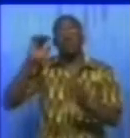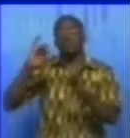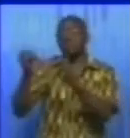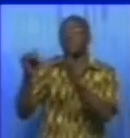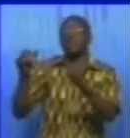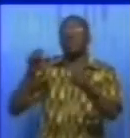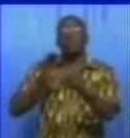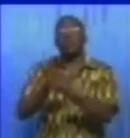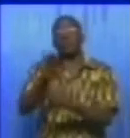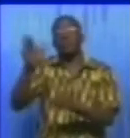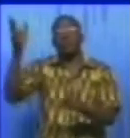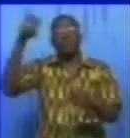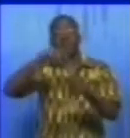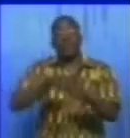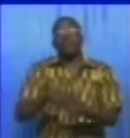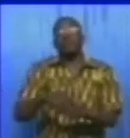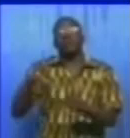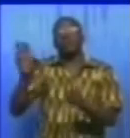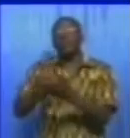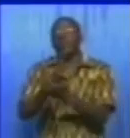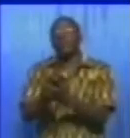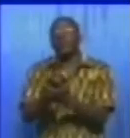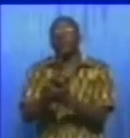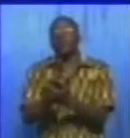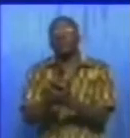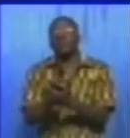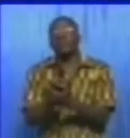leur partition. Frédéric Etienne Bassenga.